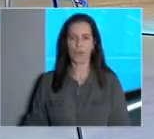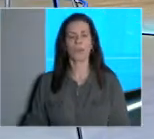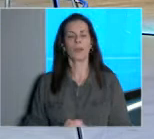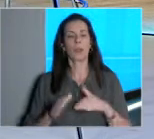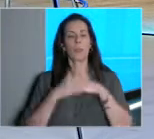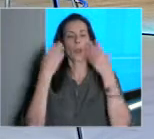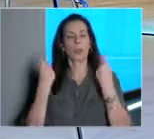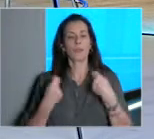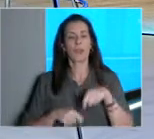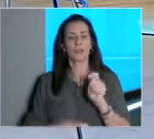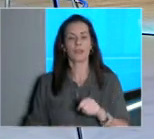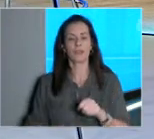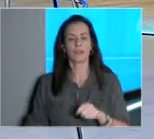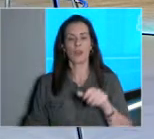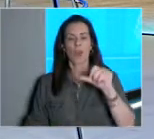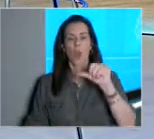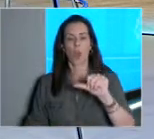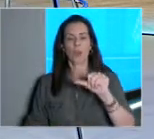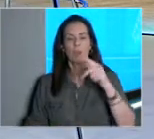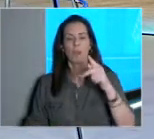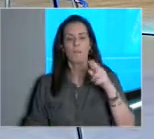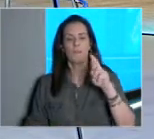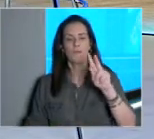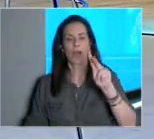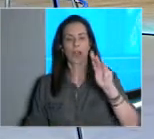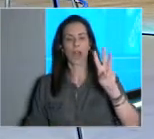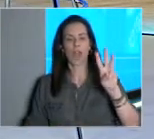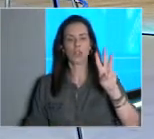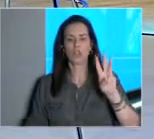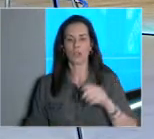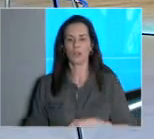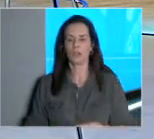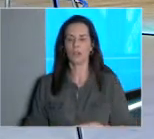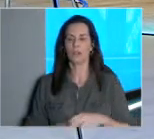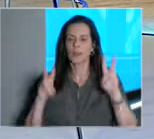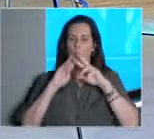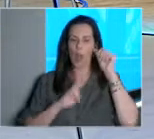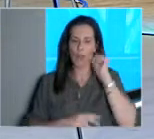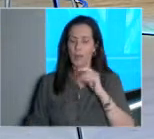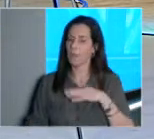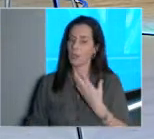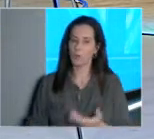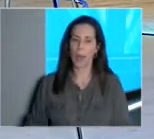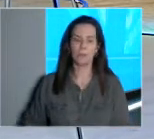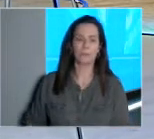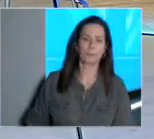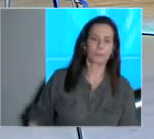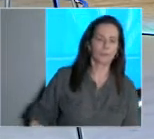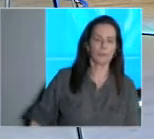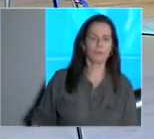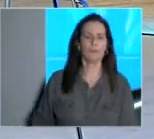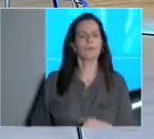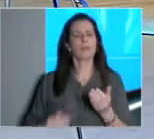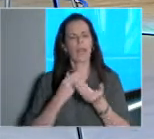בוקר טוב לחברת הכנסת אורית פרקש הכהן. בוקר טוב, יובל. מה שלומך? בסדר גמור. קודם כל, את יודעת